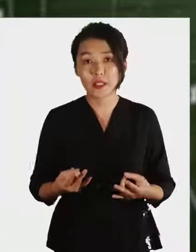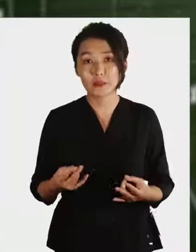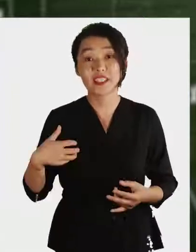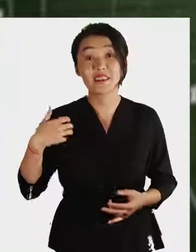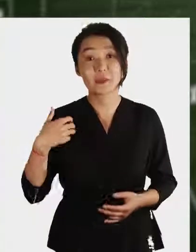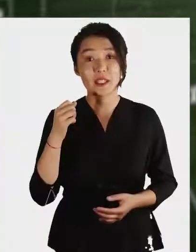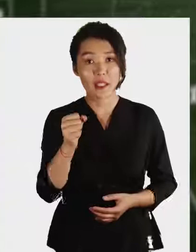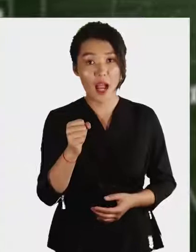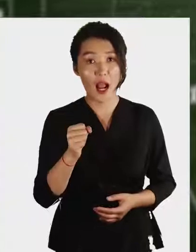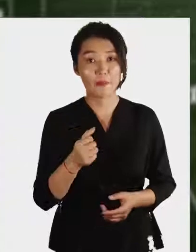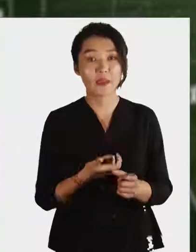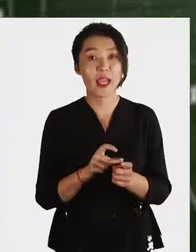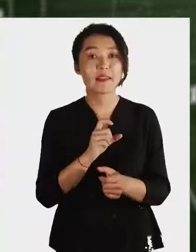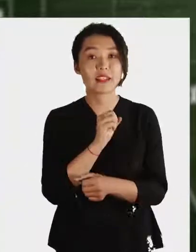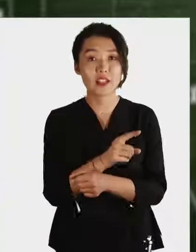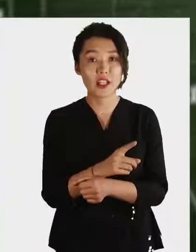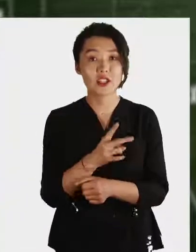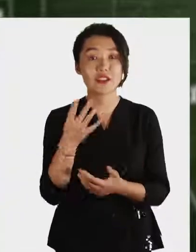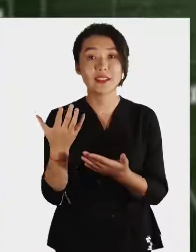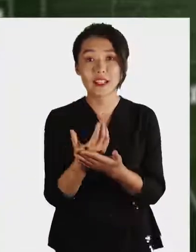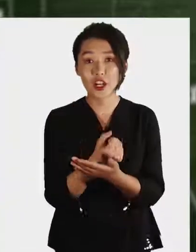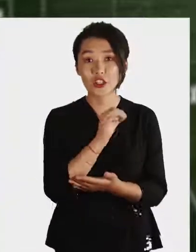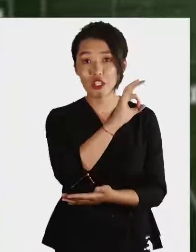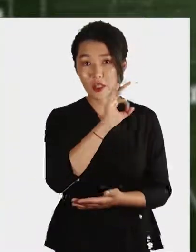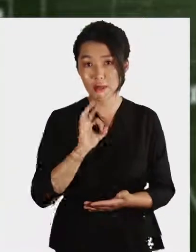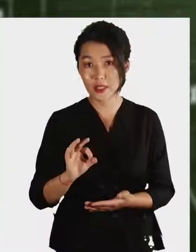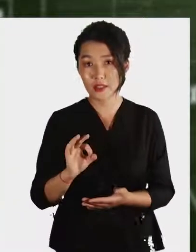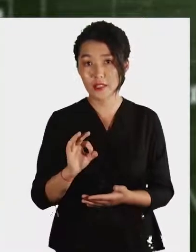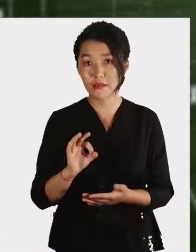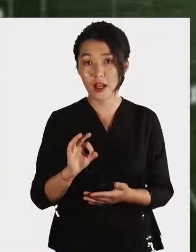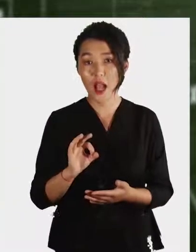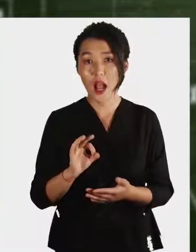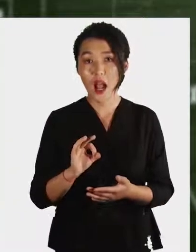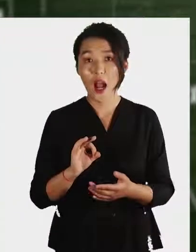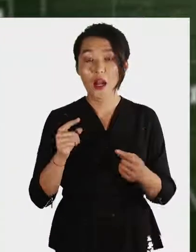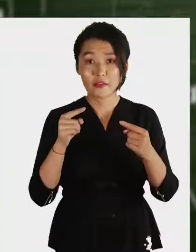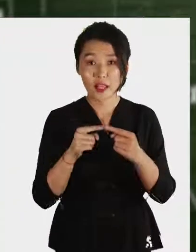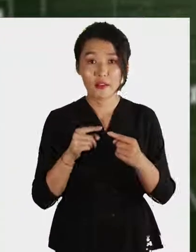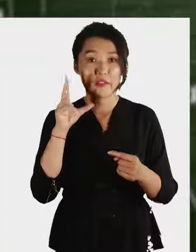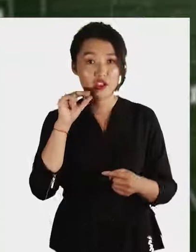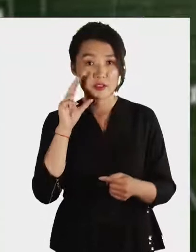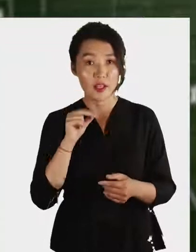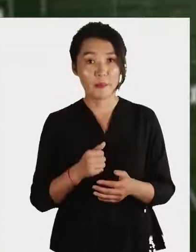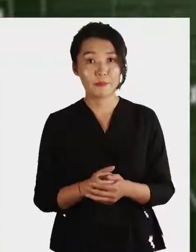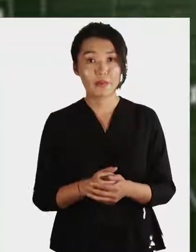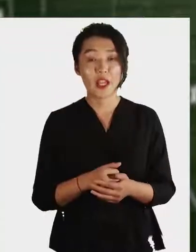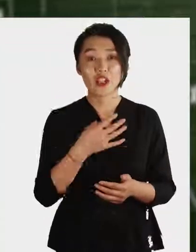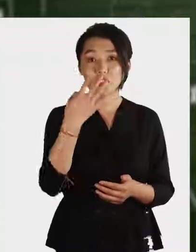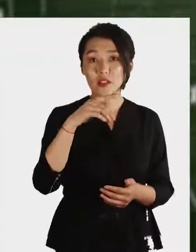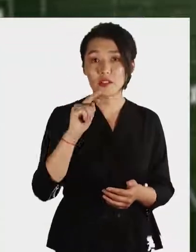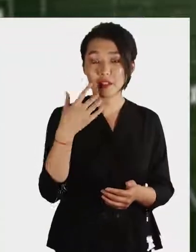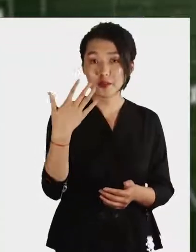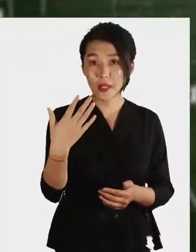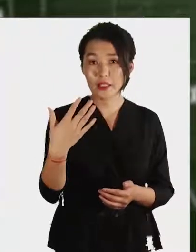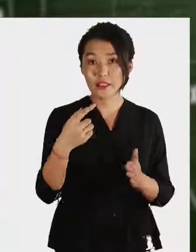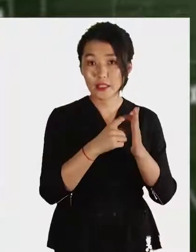суточная потребность организма в витамине А? Эта задача на нахождение процентов данного числа.